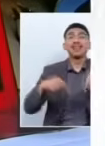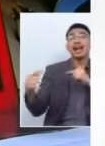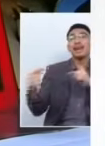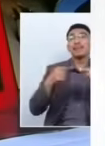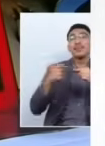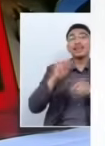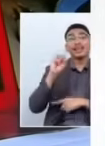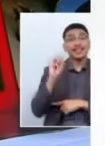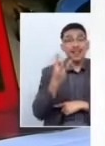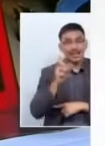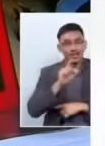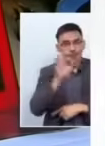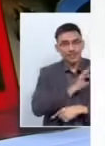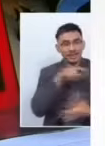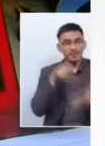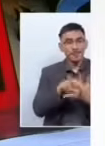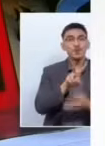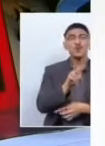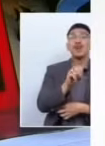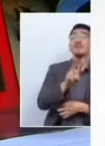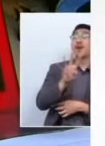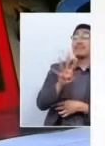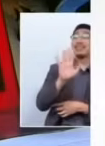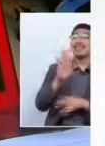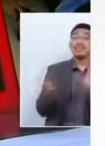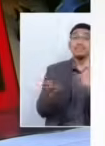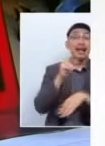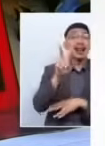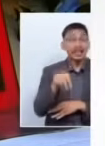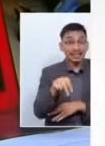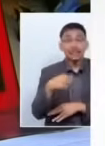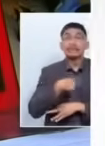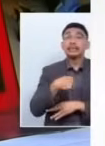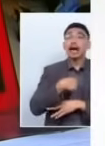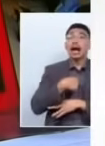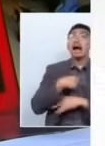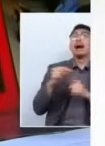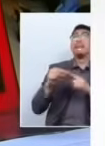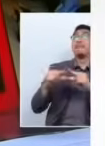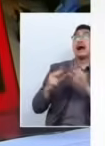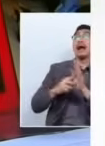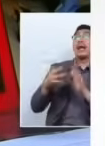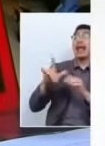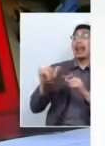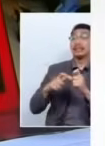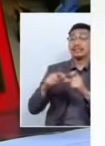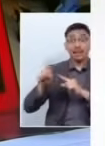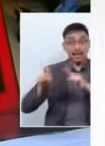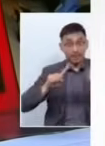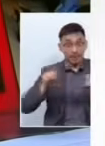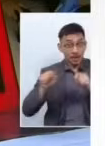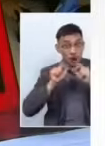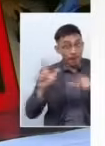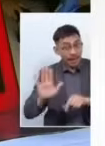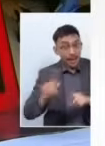mendapatkan impact yang positif di dalam upaya rekonsolidasi di titik akhir menjelang